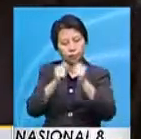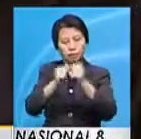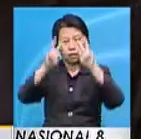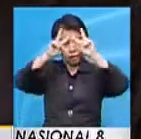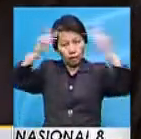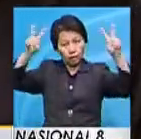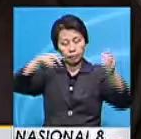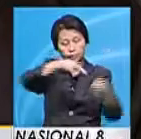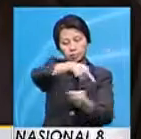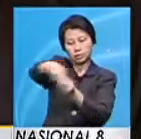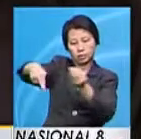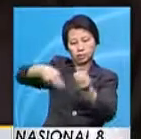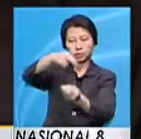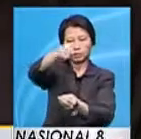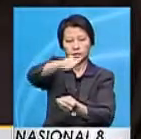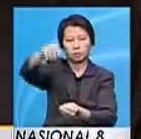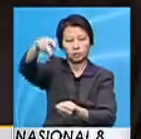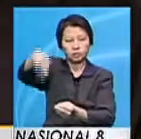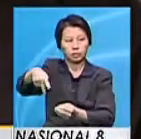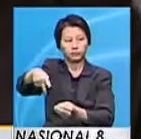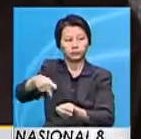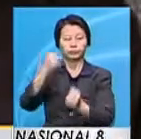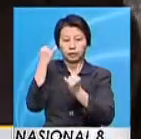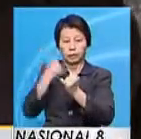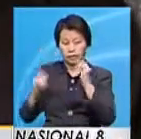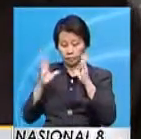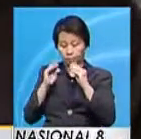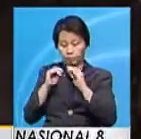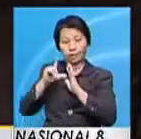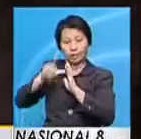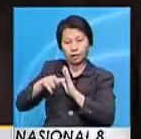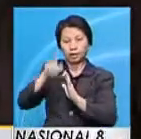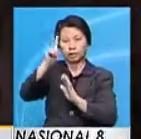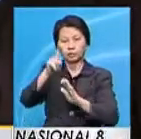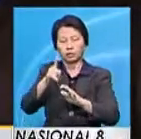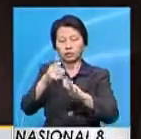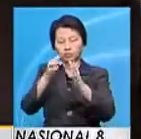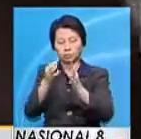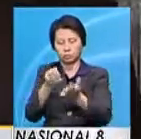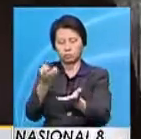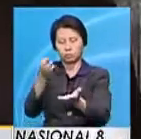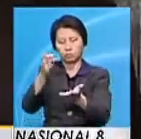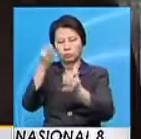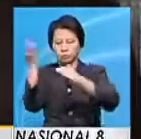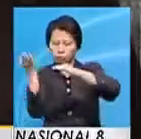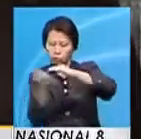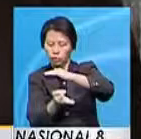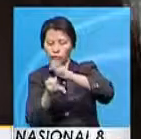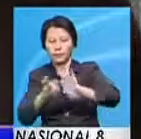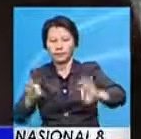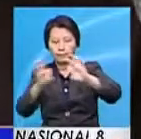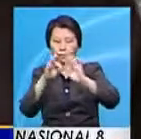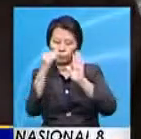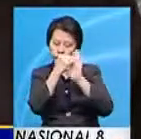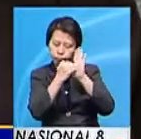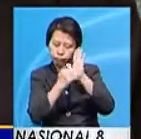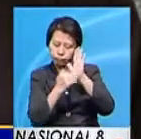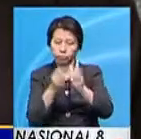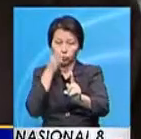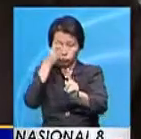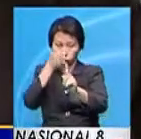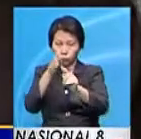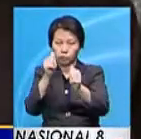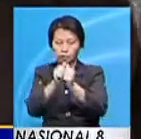di rantau Asia Pasifik. Pada akhir mesyuarat ini nanti, satu dokumen penting yang memperincikan hala tuju